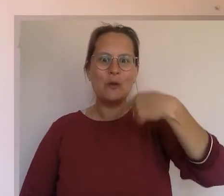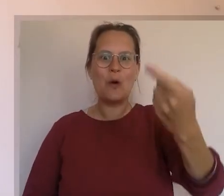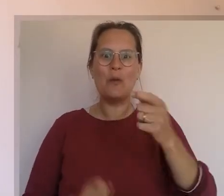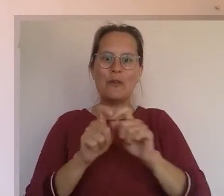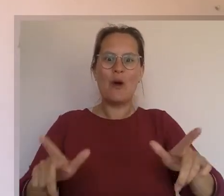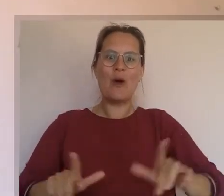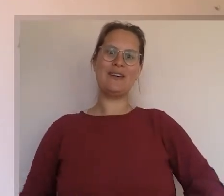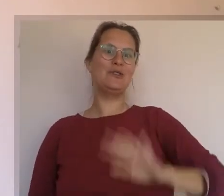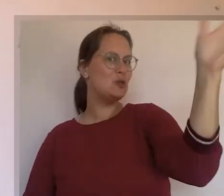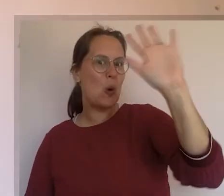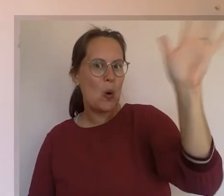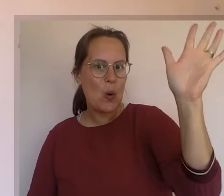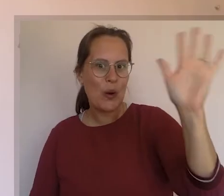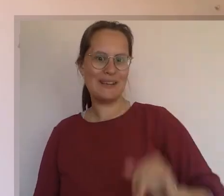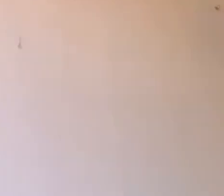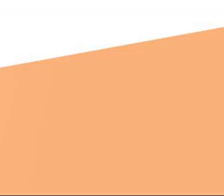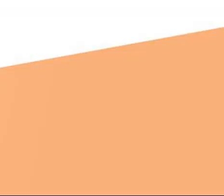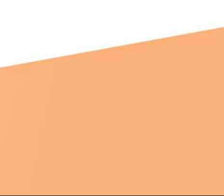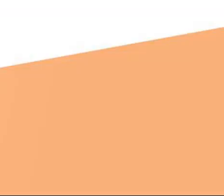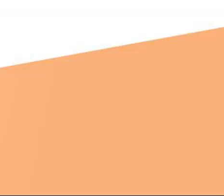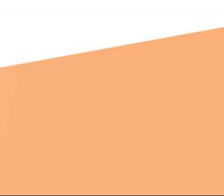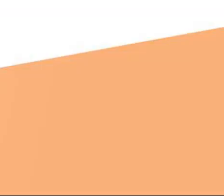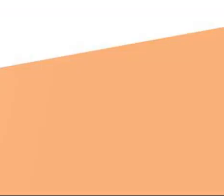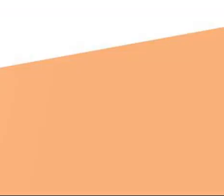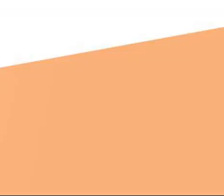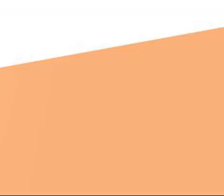volgende video. Doeg!